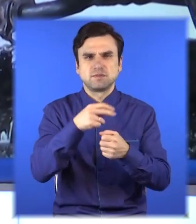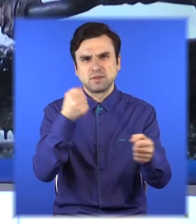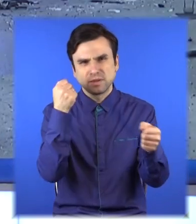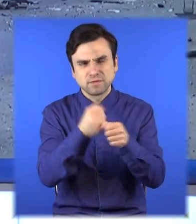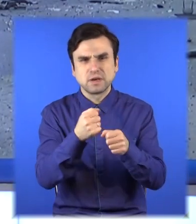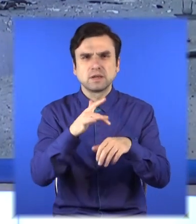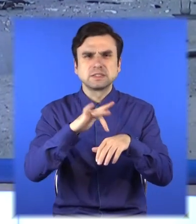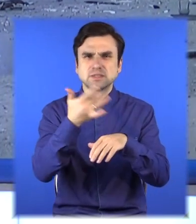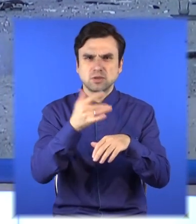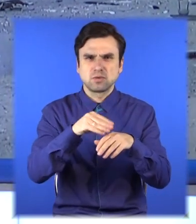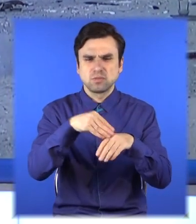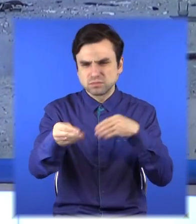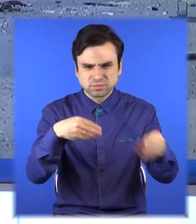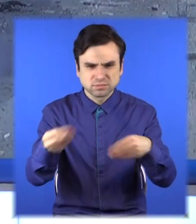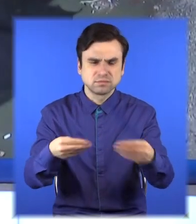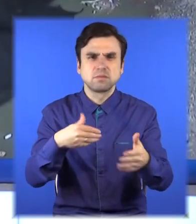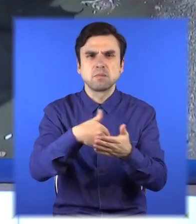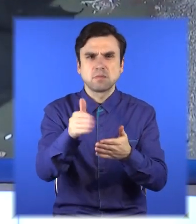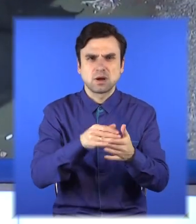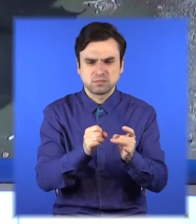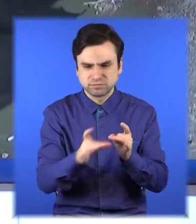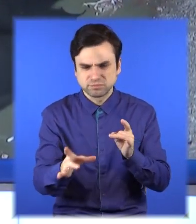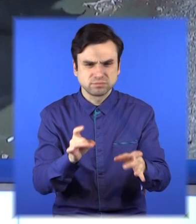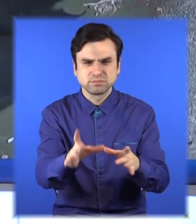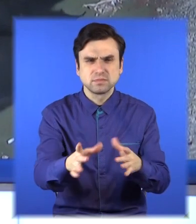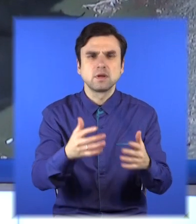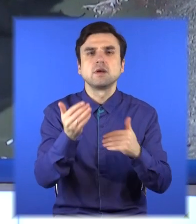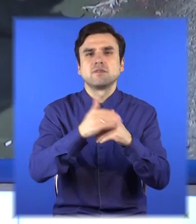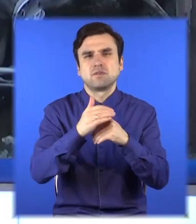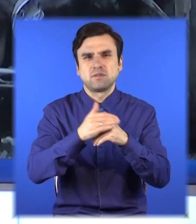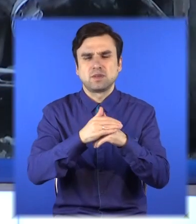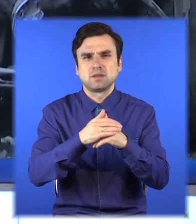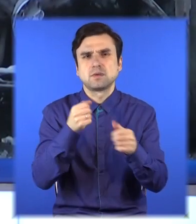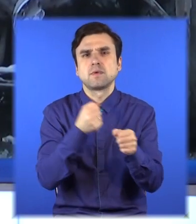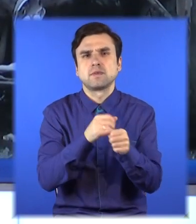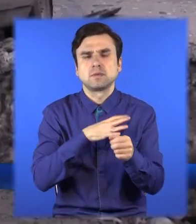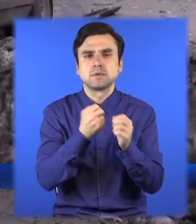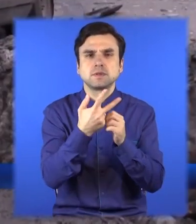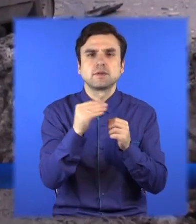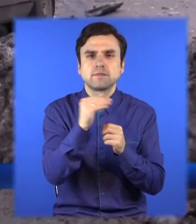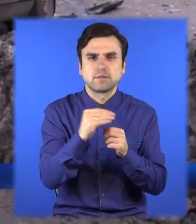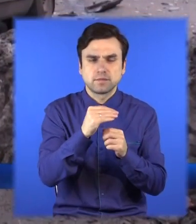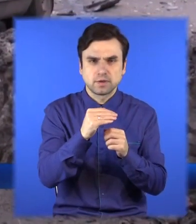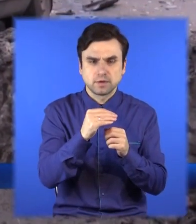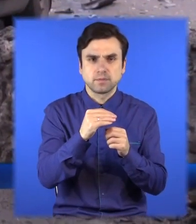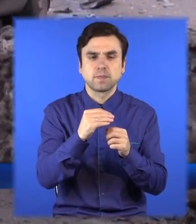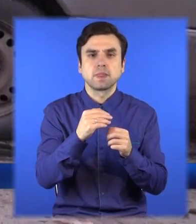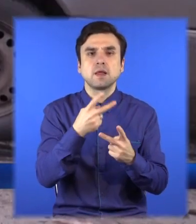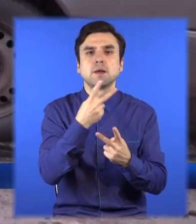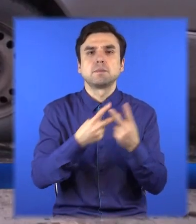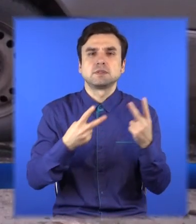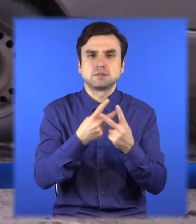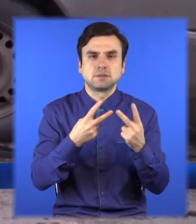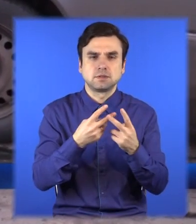та понівечені автівки – це результат аварії, яка сталася ввечері 13 лютого в Саксаганському районі. Мерседес рухався по